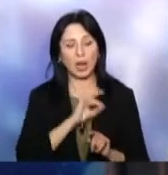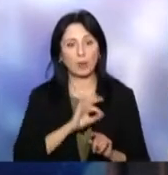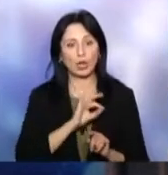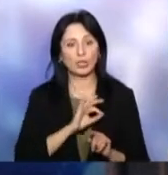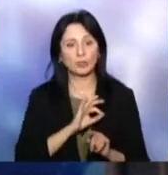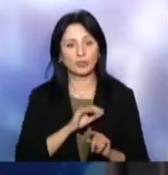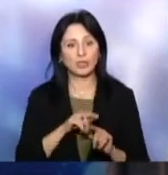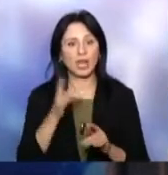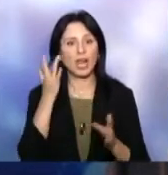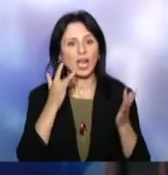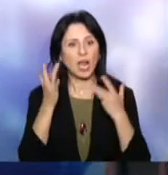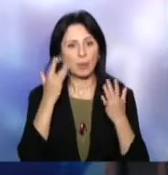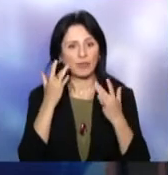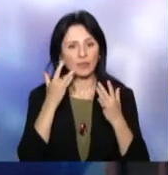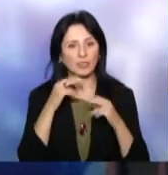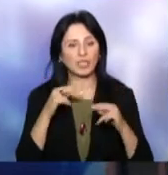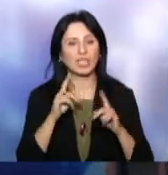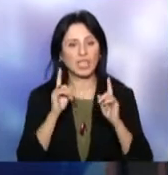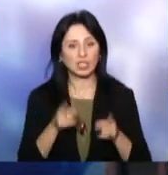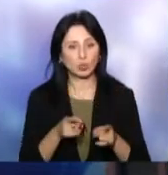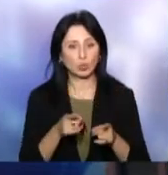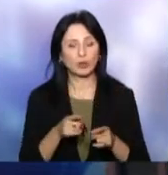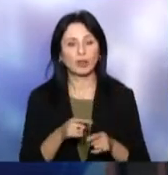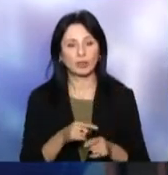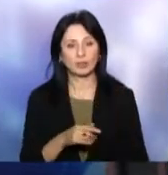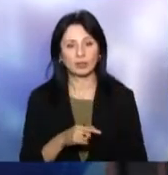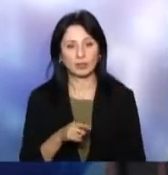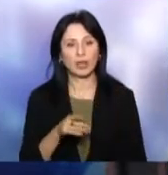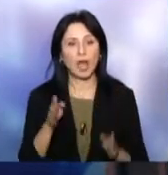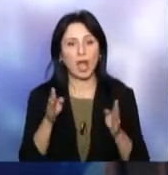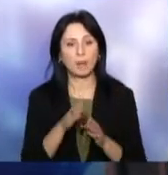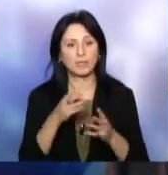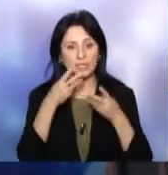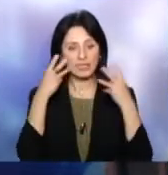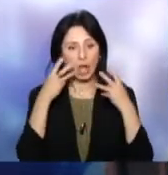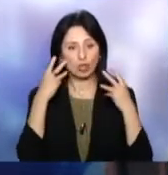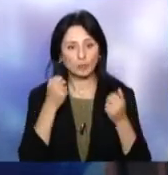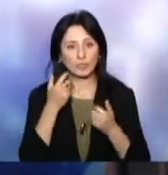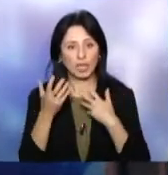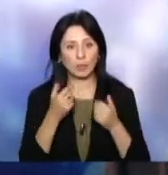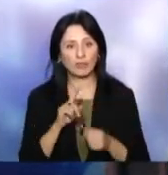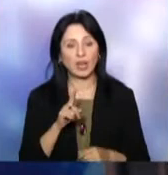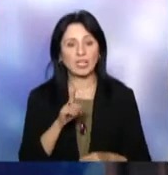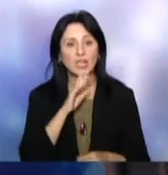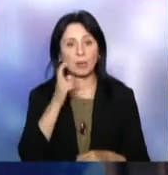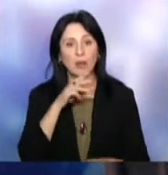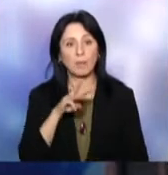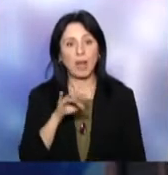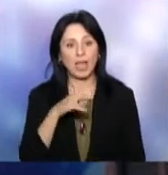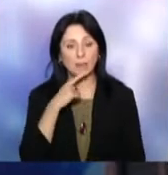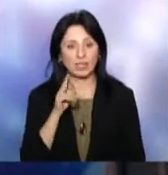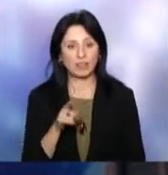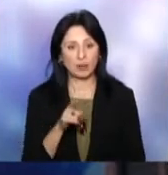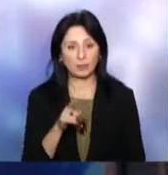ეს კრემები დადასტურებულად, ნამდვილად ამცირებს ნაოჭების რაოდენობას და რაც ქალბატონმა მაიამ